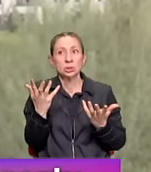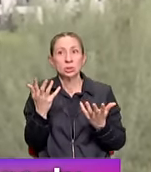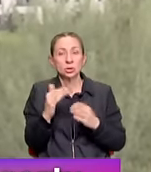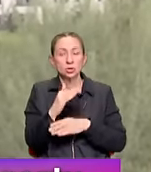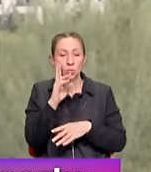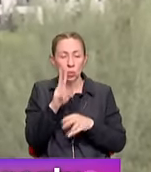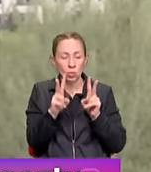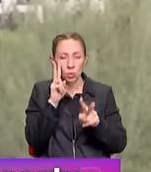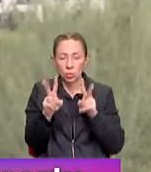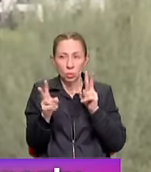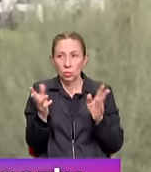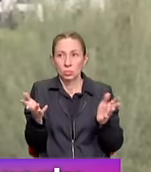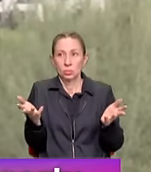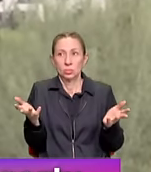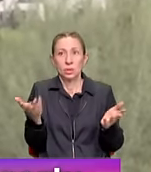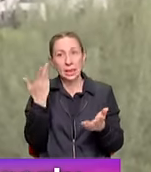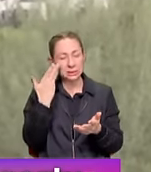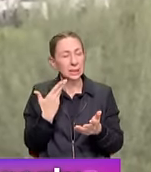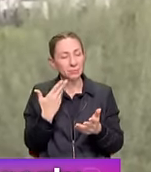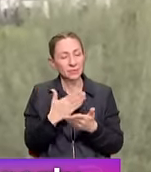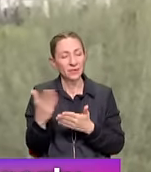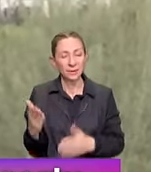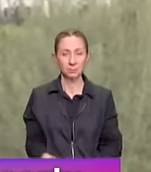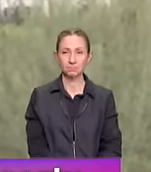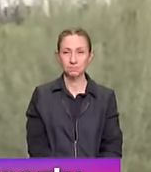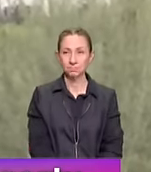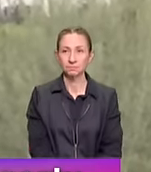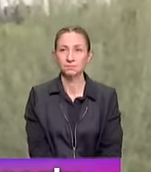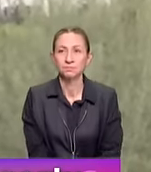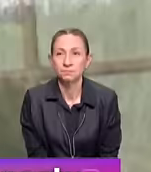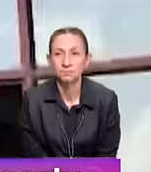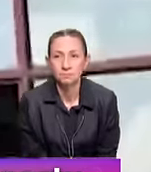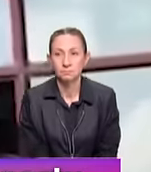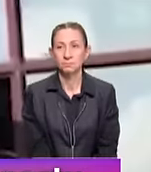yaşıyorlar gördükleri manzara karşısında. İzleyelim, devam edelim.